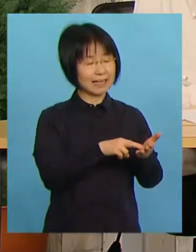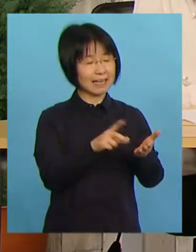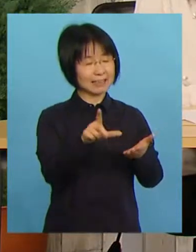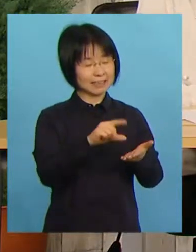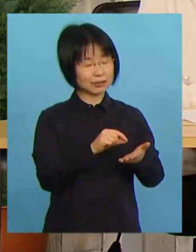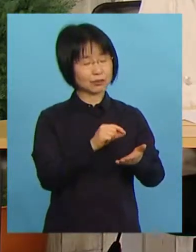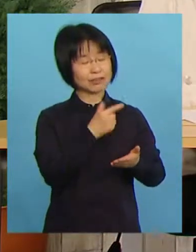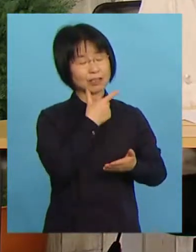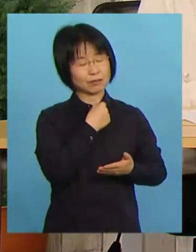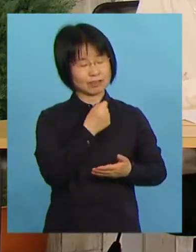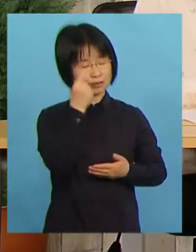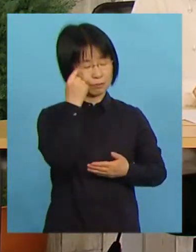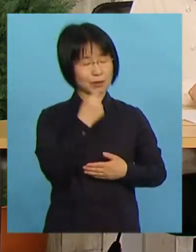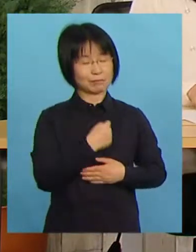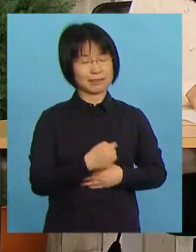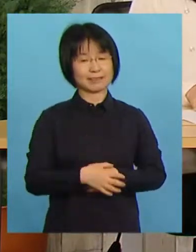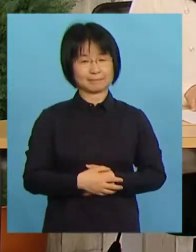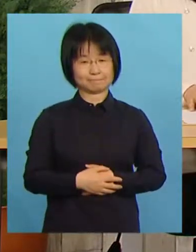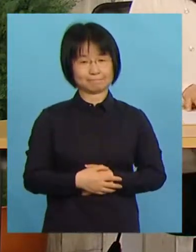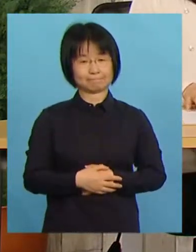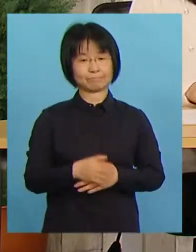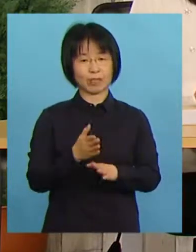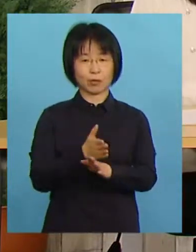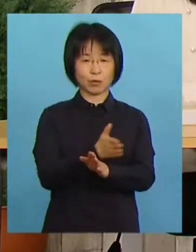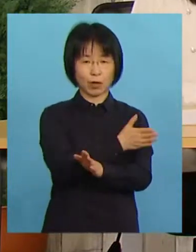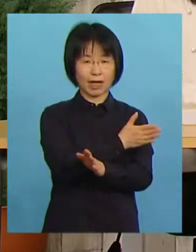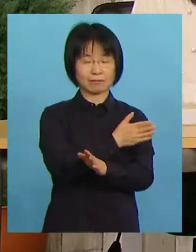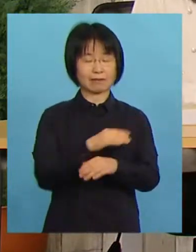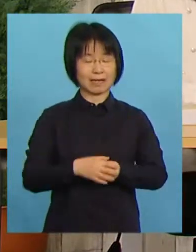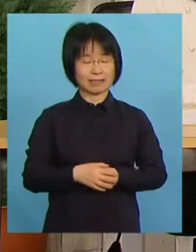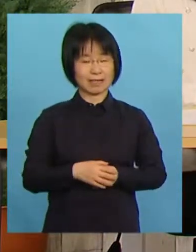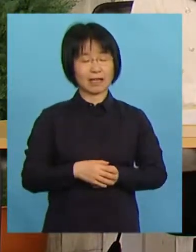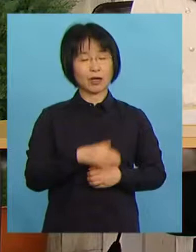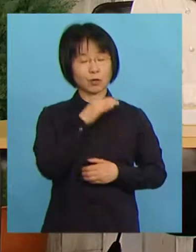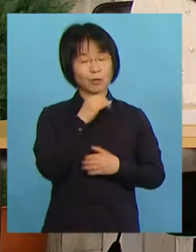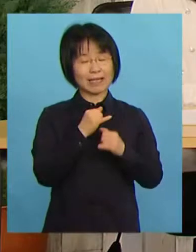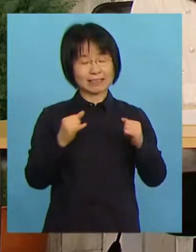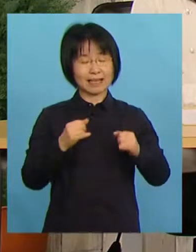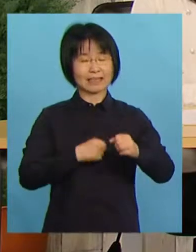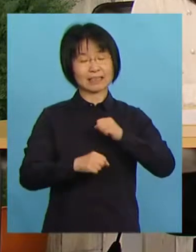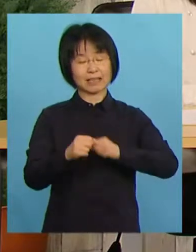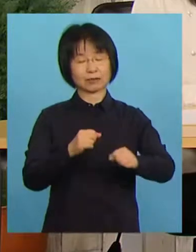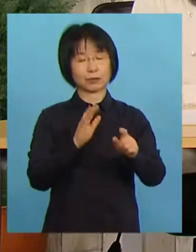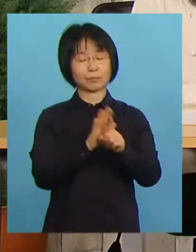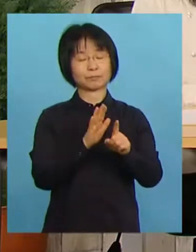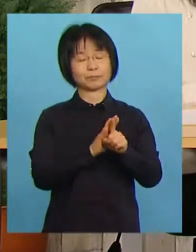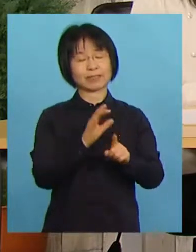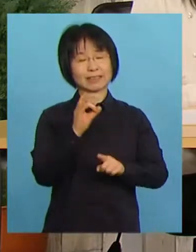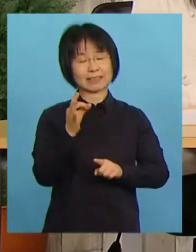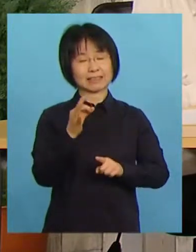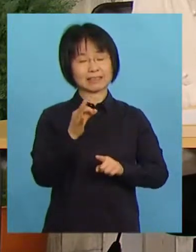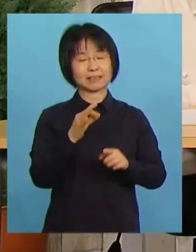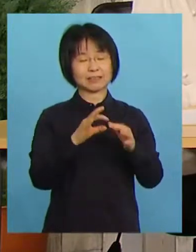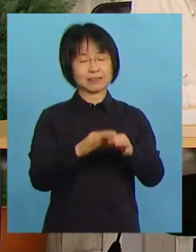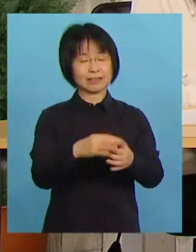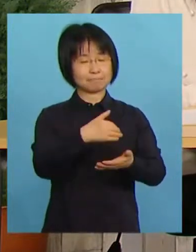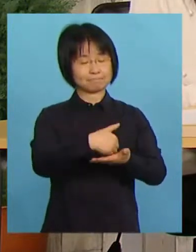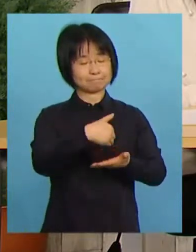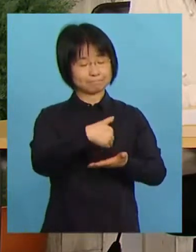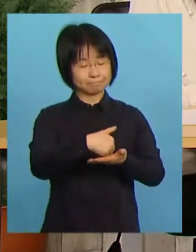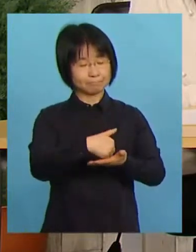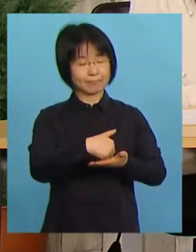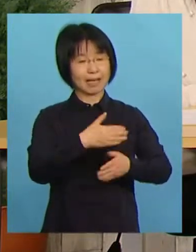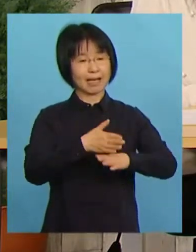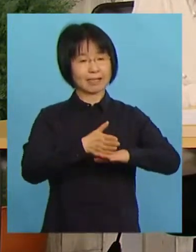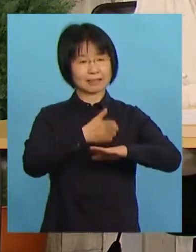ね。 はい、 後半は高齢者活動補助金についてお話をお伺いしました。岩本さん、ありが